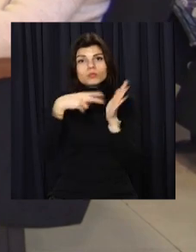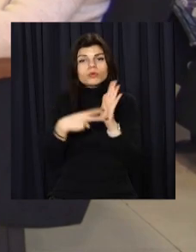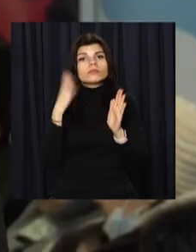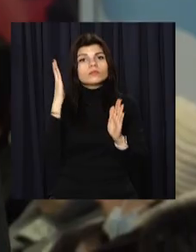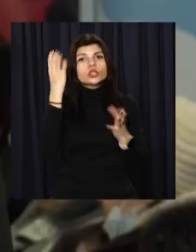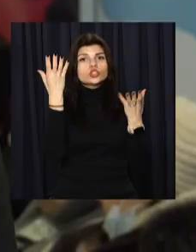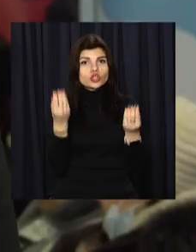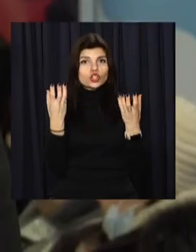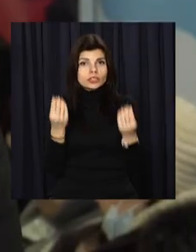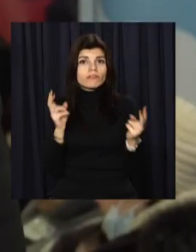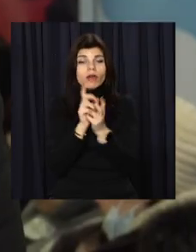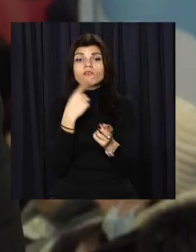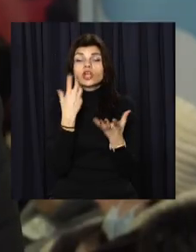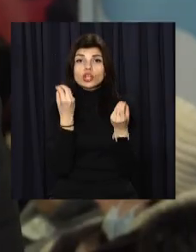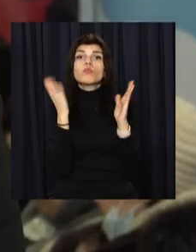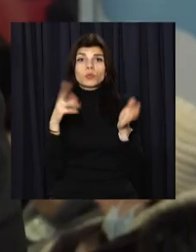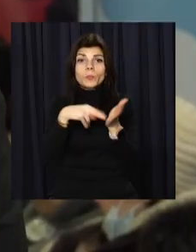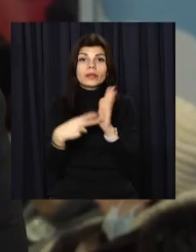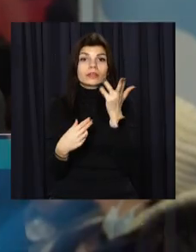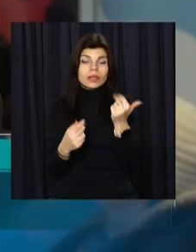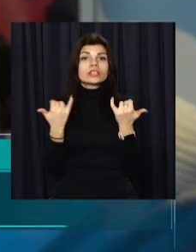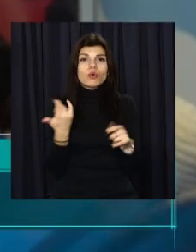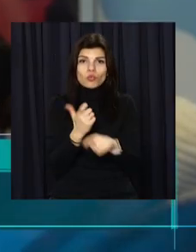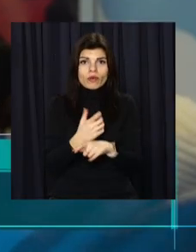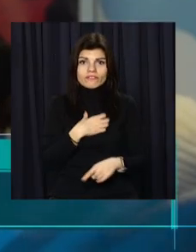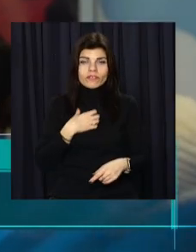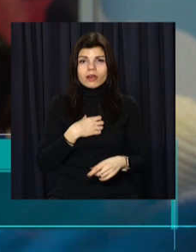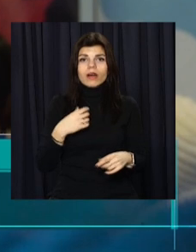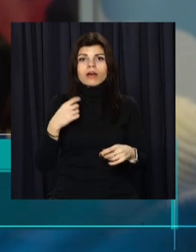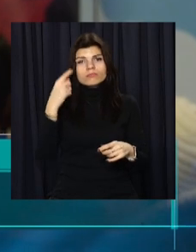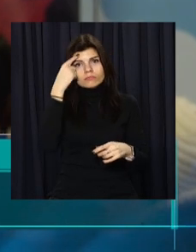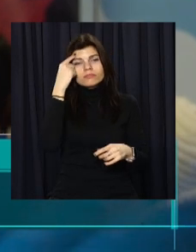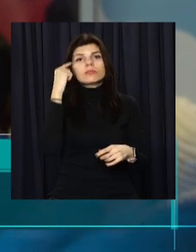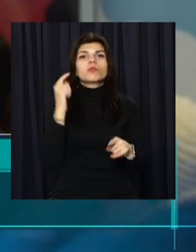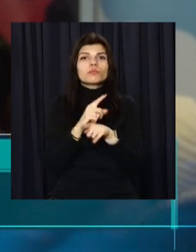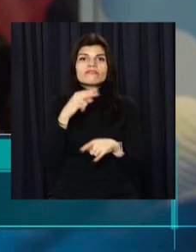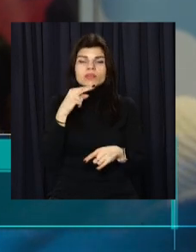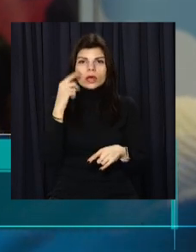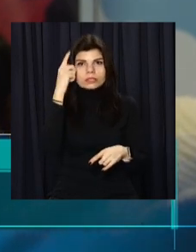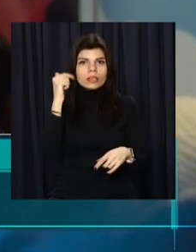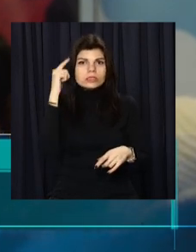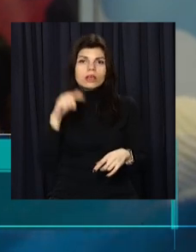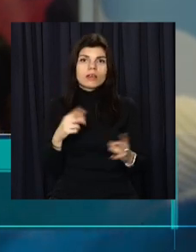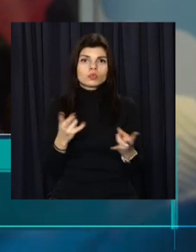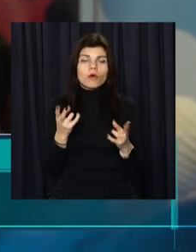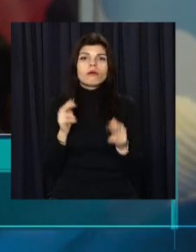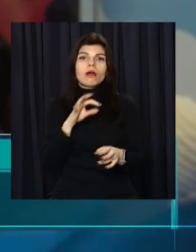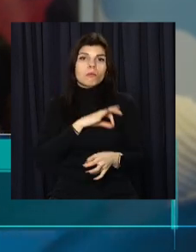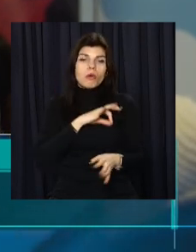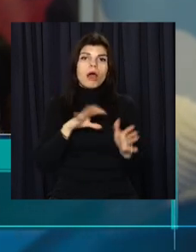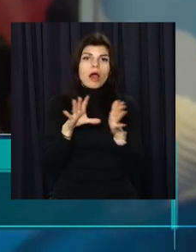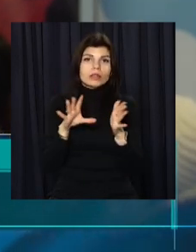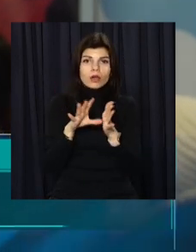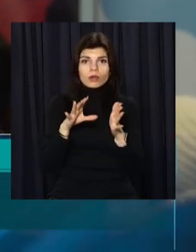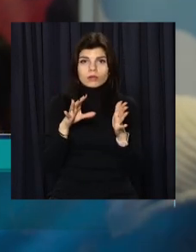постійно. Це буде ціла серія заходів, тому що зараз дуже важлива обізнаність людей похилого віку, як саме користуватися